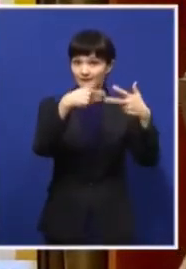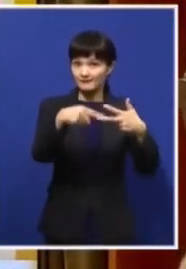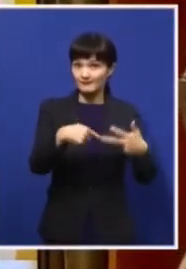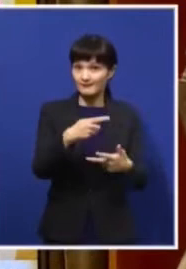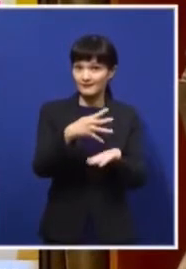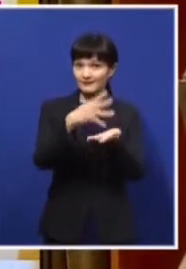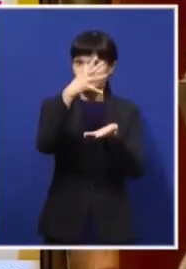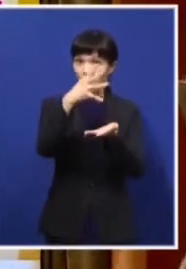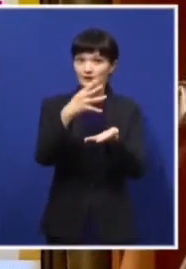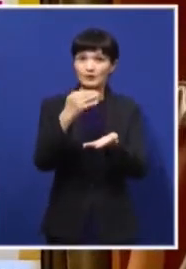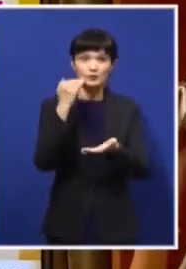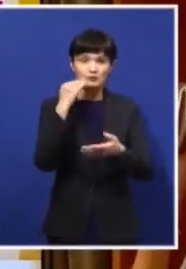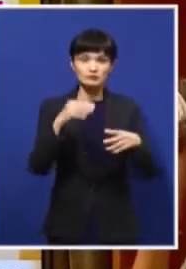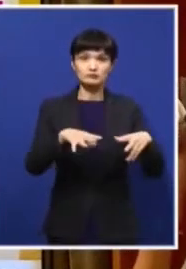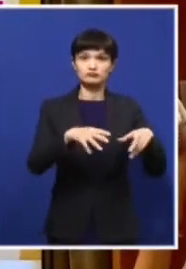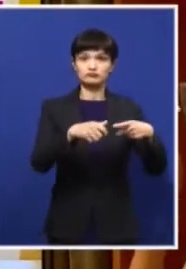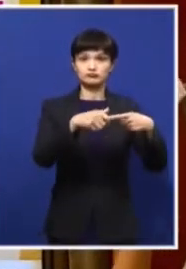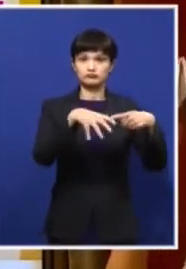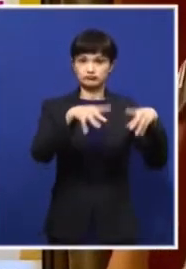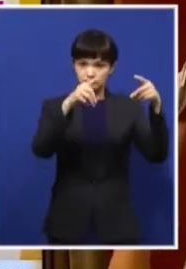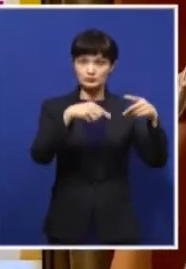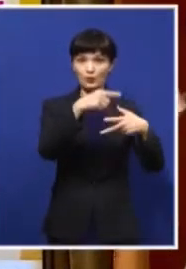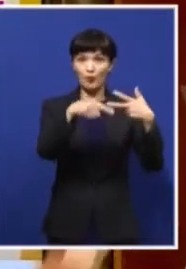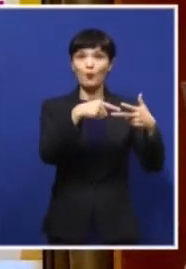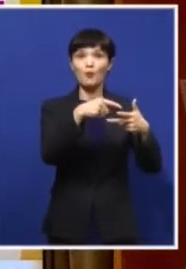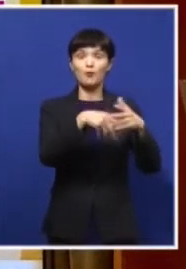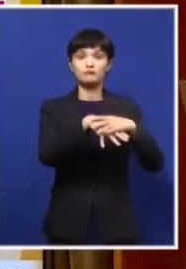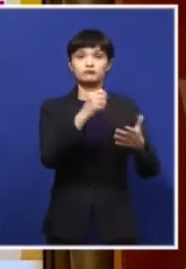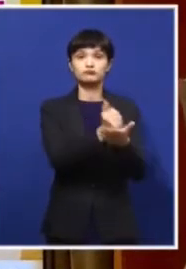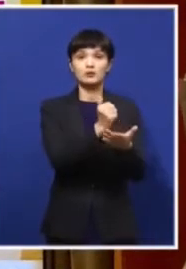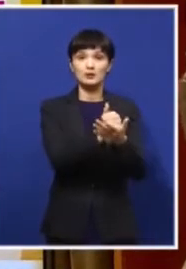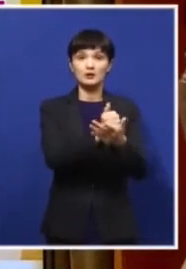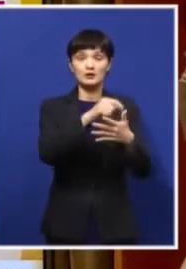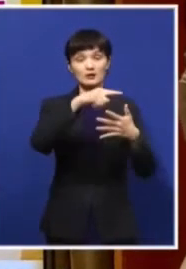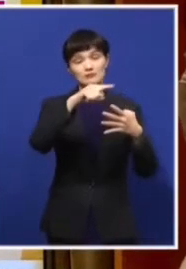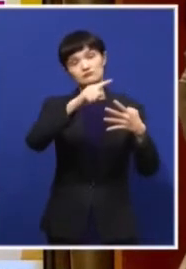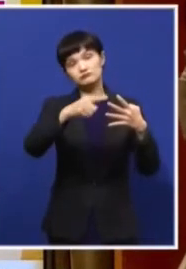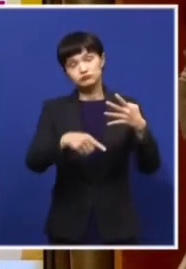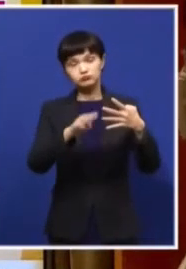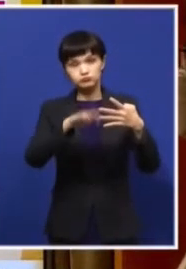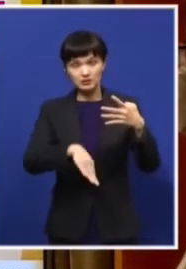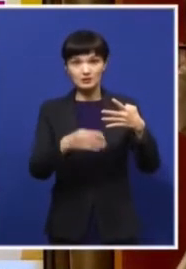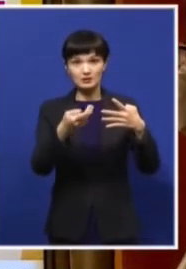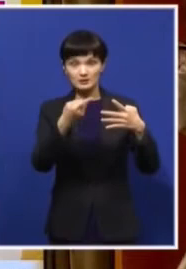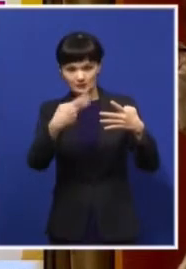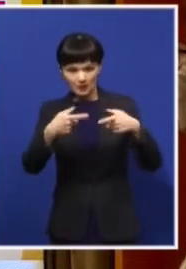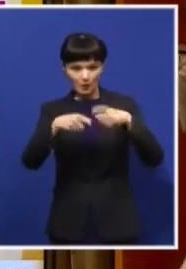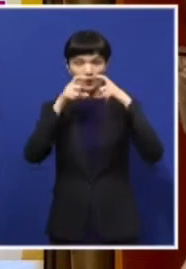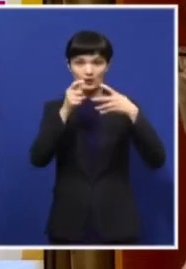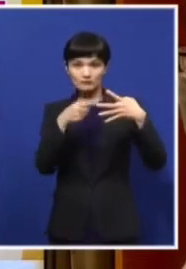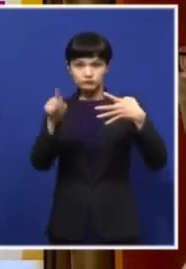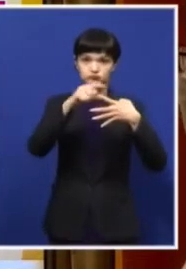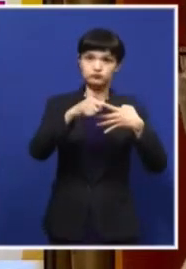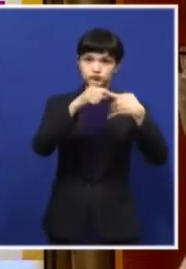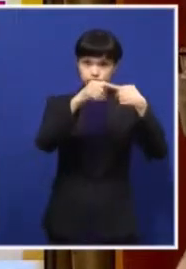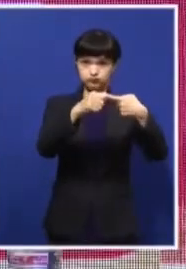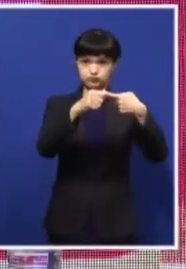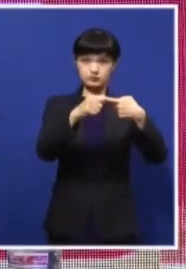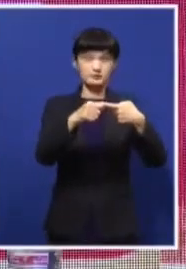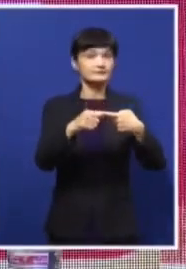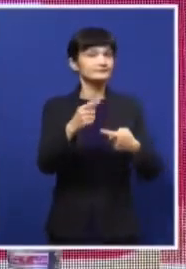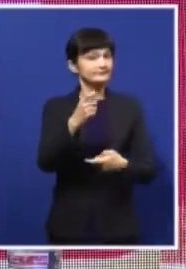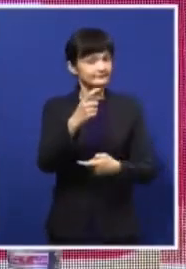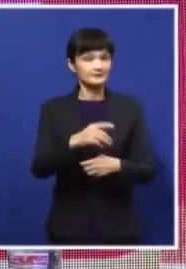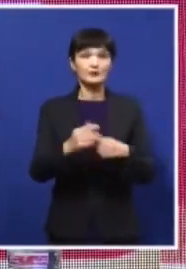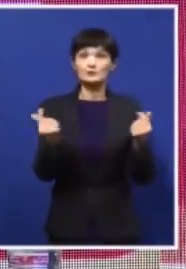不可能回溯的让你中第一周的这个抽奖。所以这边的意思是说，你如果第一周到后面，好比像说第一周的